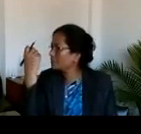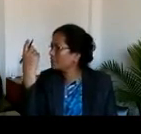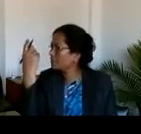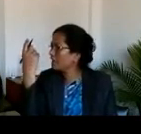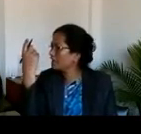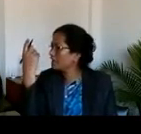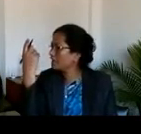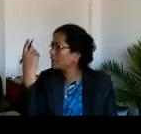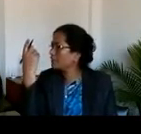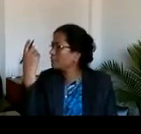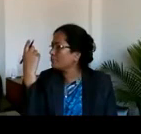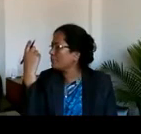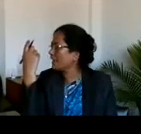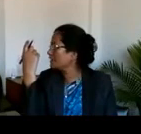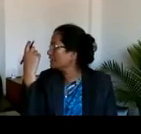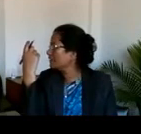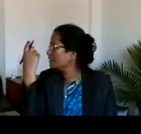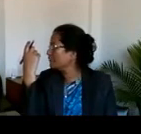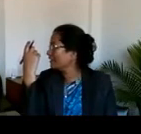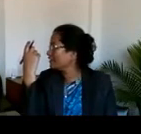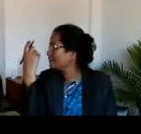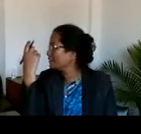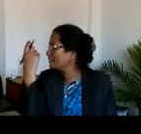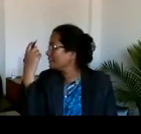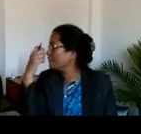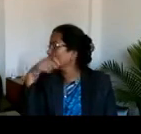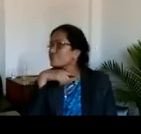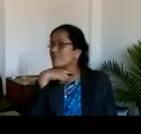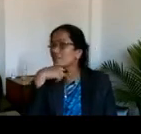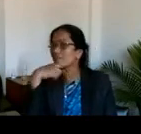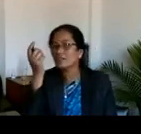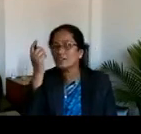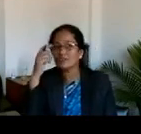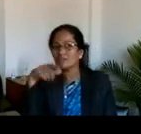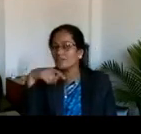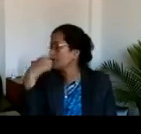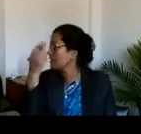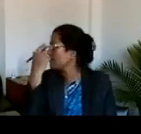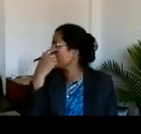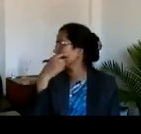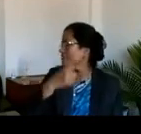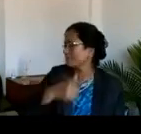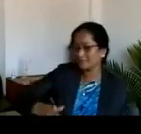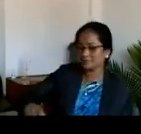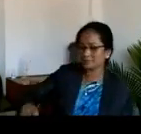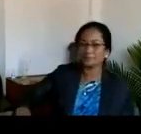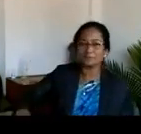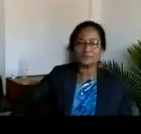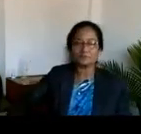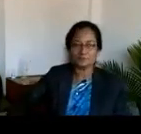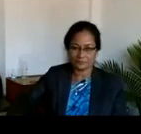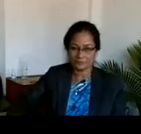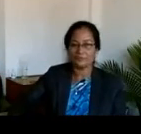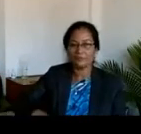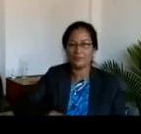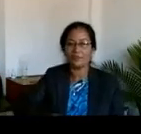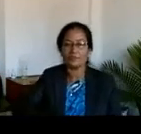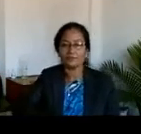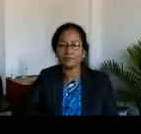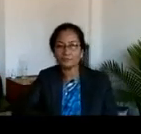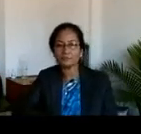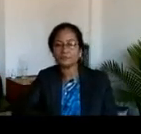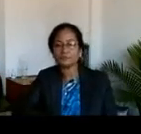लाग्छ केही चाहिँ समय ऊ हुन्छ जस्तो लाग्छ। र धन्यवाद साथीहरू सबैलाई, समय छोटो छ। धन्यवाद बेचर,